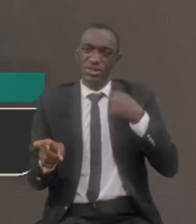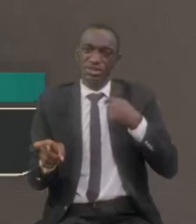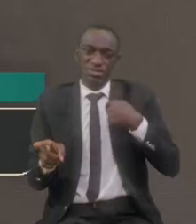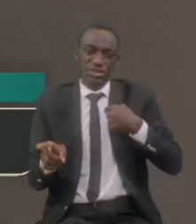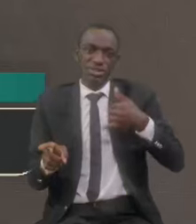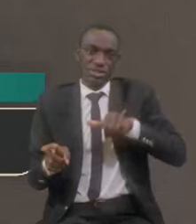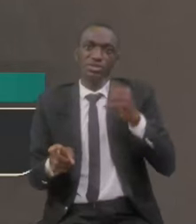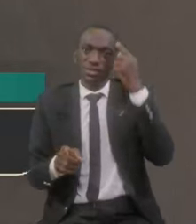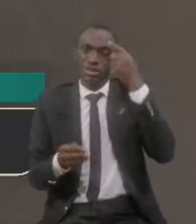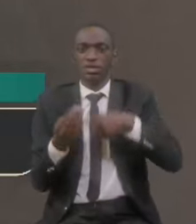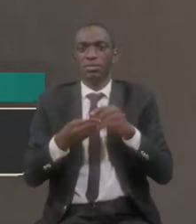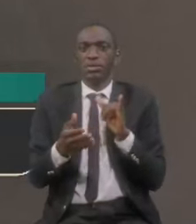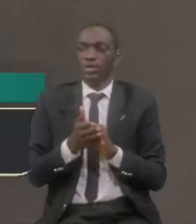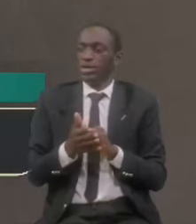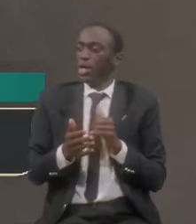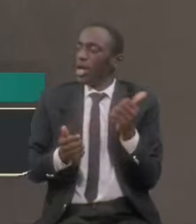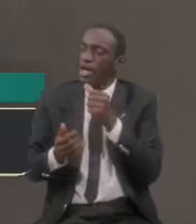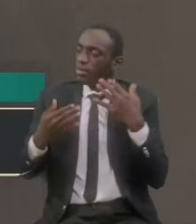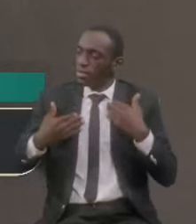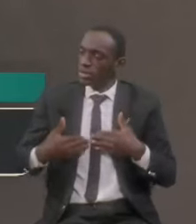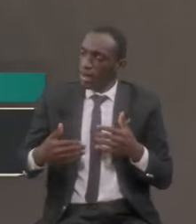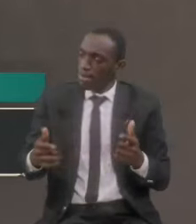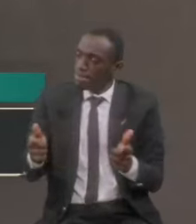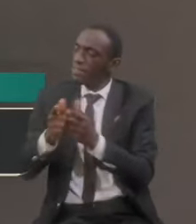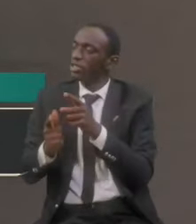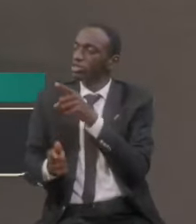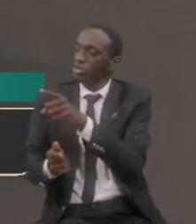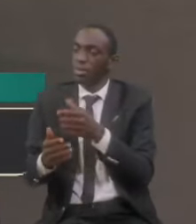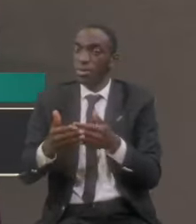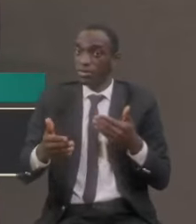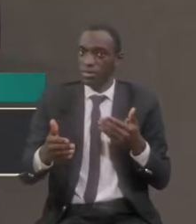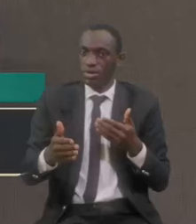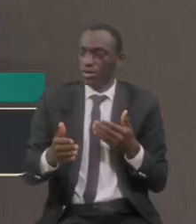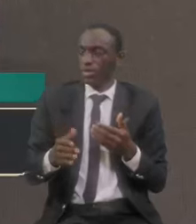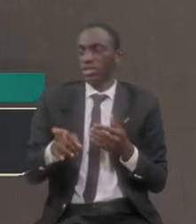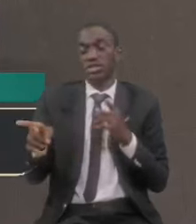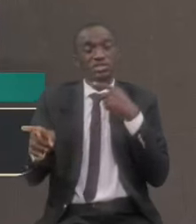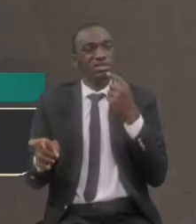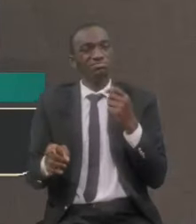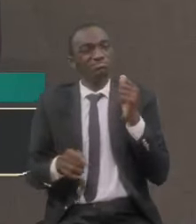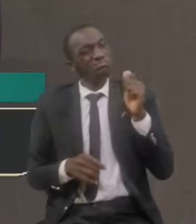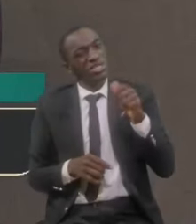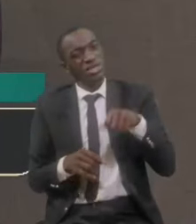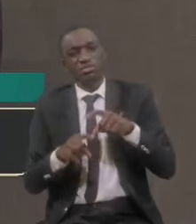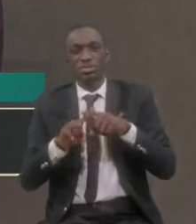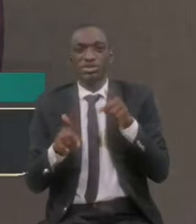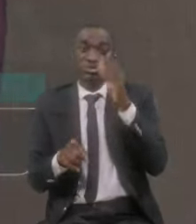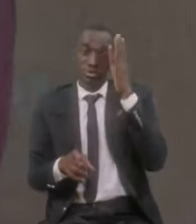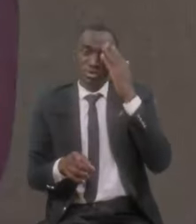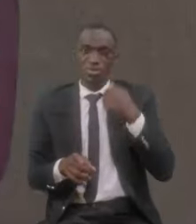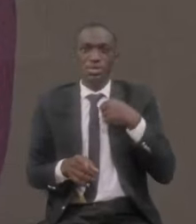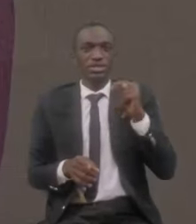Est-ce que quelqu'un s'est approché de toi? Oui. Mais tu sais, je dois vérifier. Si tu